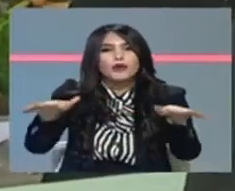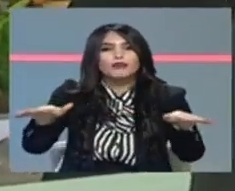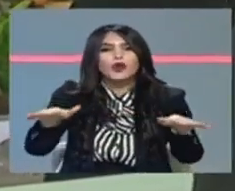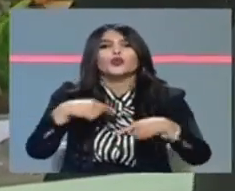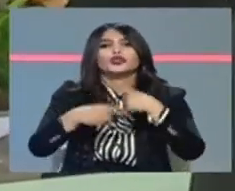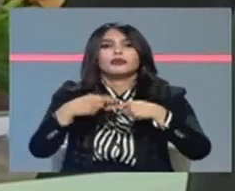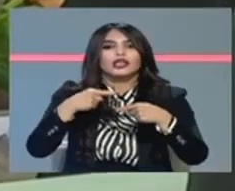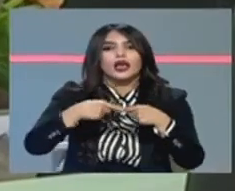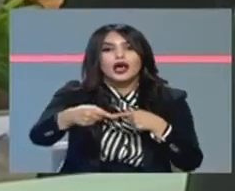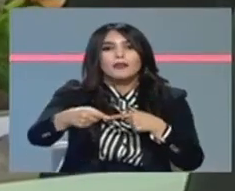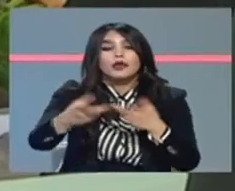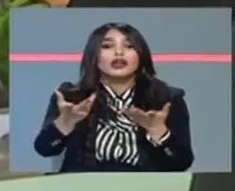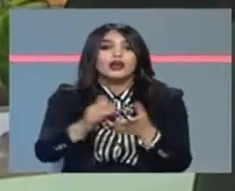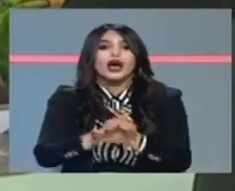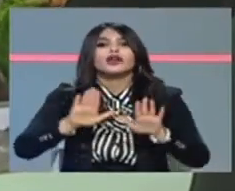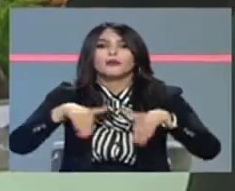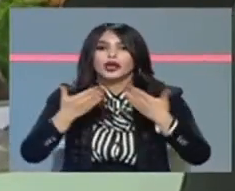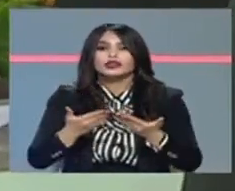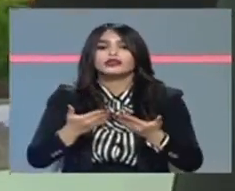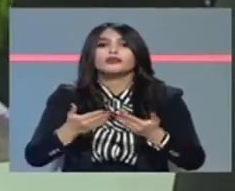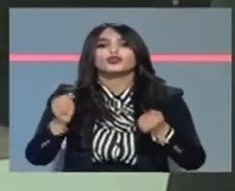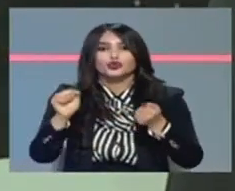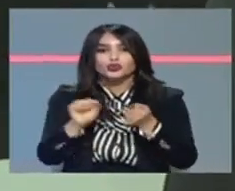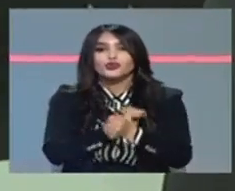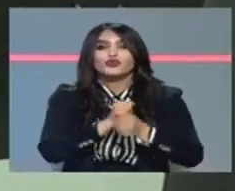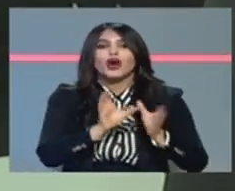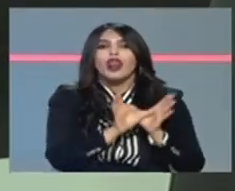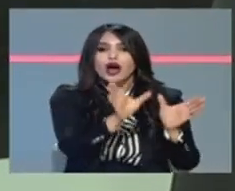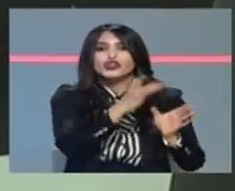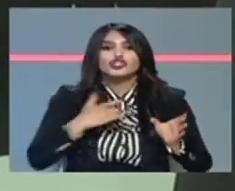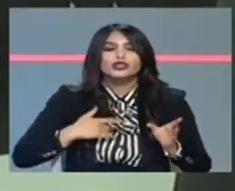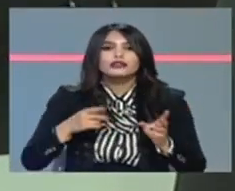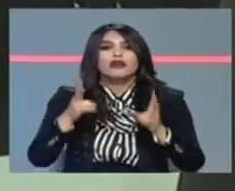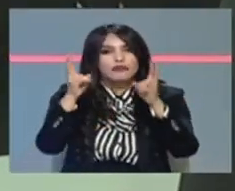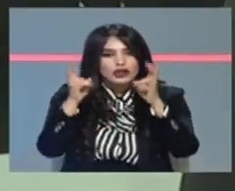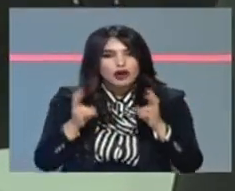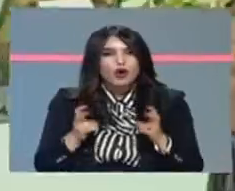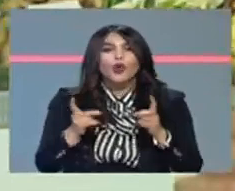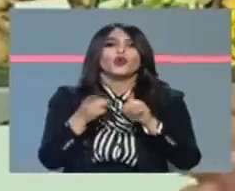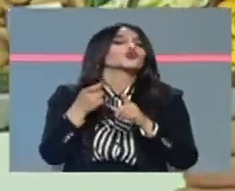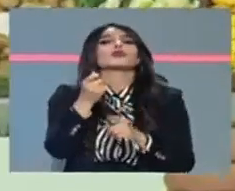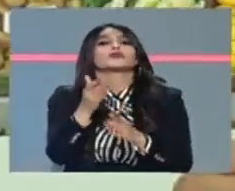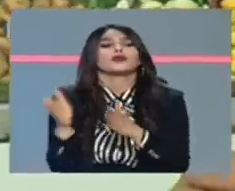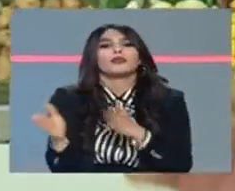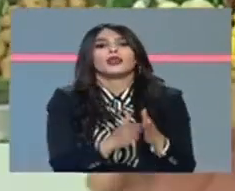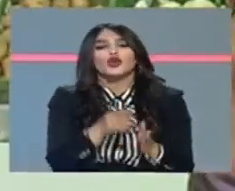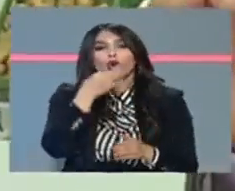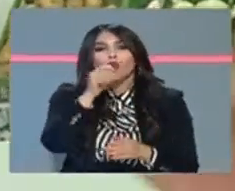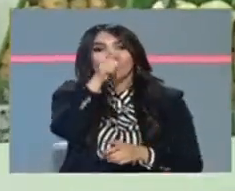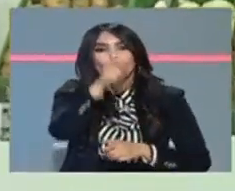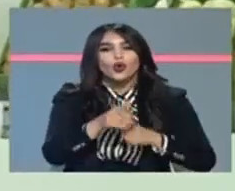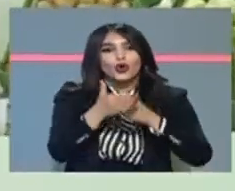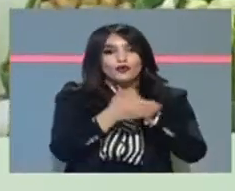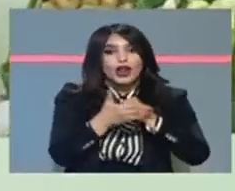زادة في الوقت حتى بعد الكونفينموم من حيث الأسعار ومن حيث التنظيم. كي نقولوا المنتج المستهلك يعني